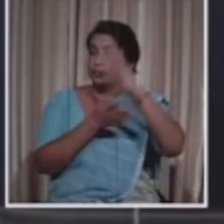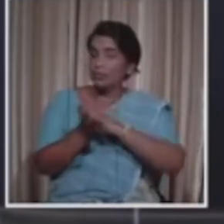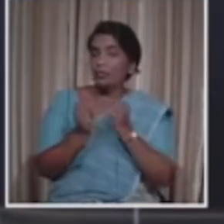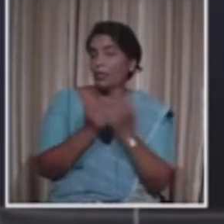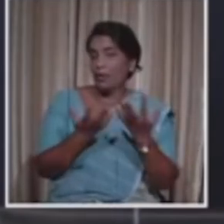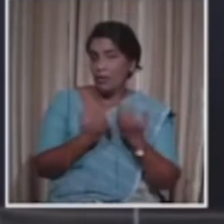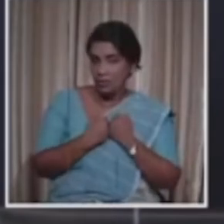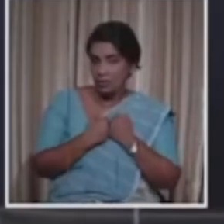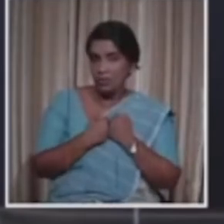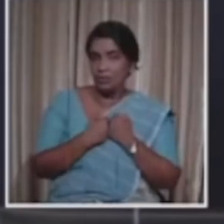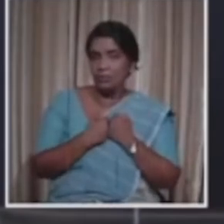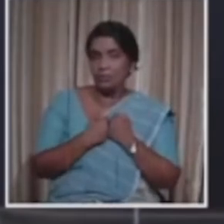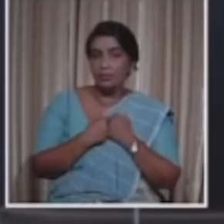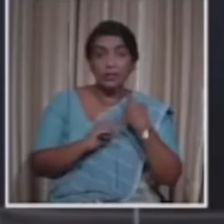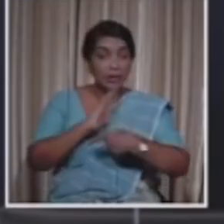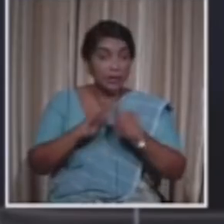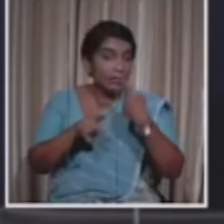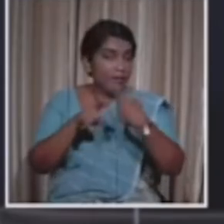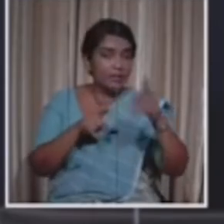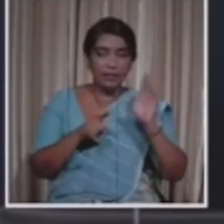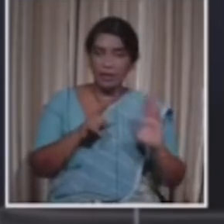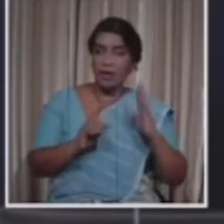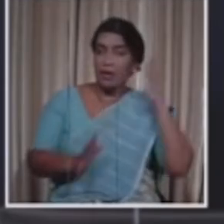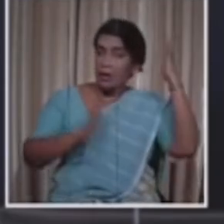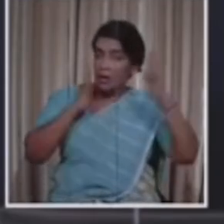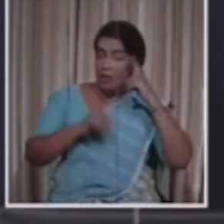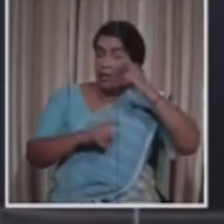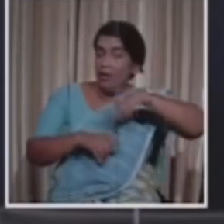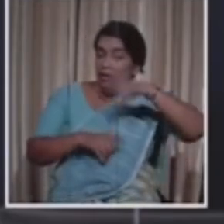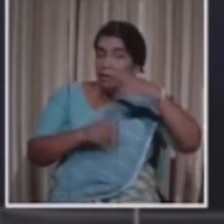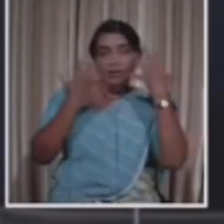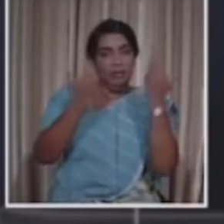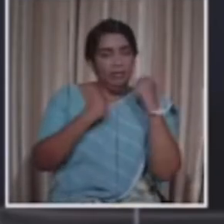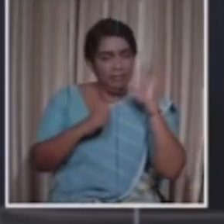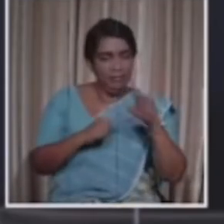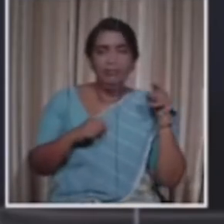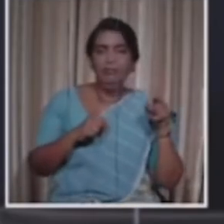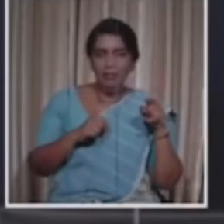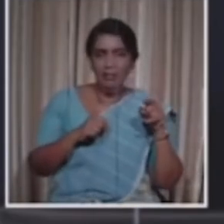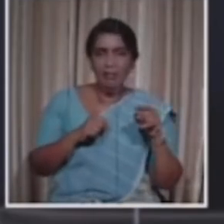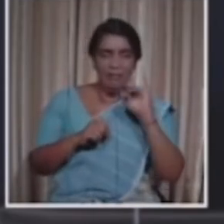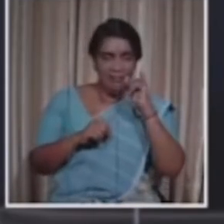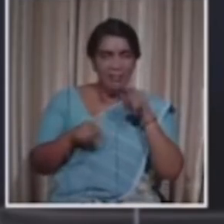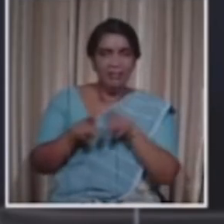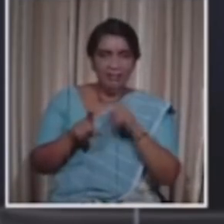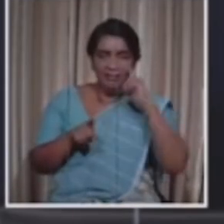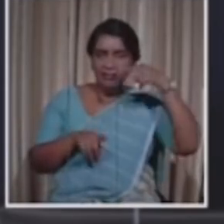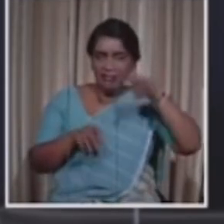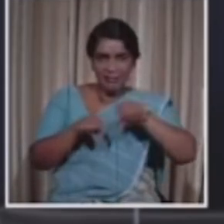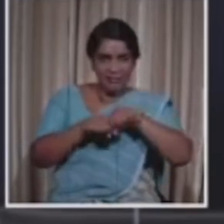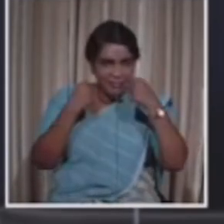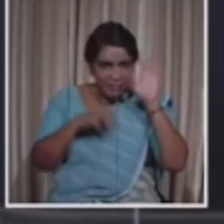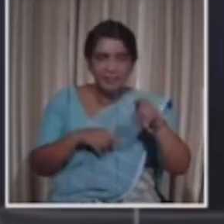ඕනේ. දේශීය විතරක් නෙමෙයි ජාත්‍යන්තර විශ්වාසය අපි දිනා ගන්න ඕනේ. යම් ආකාරයකින් විශ්වාසය බිඳ වැටිලා